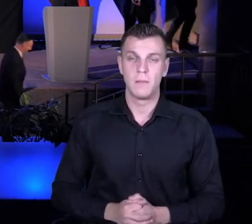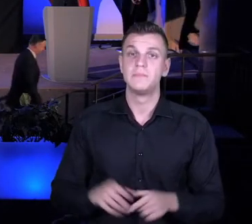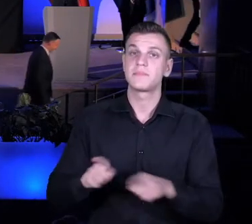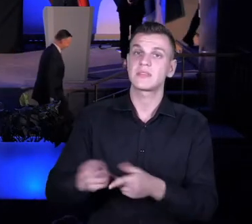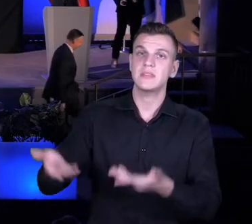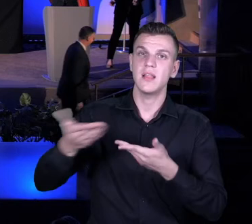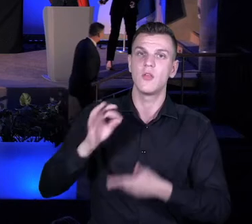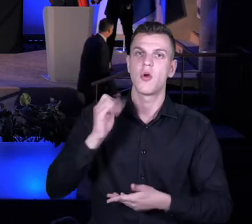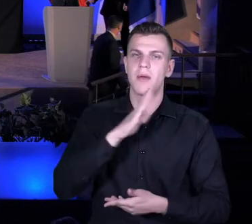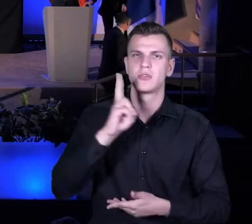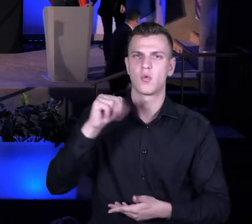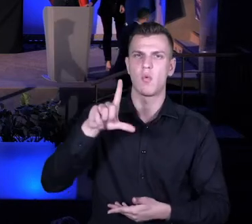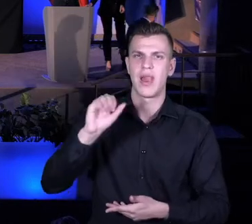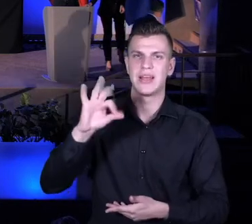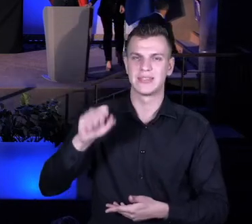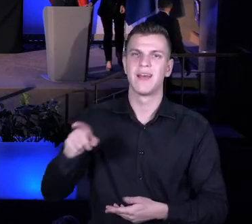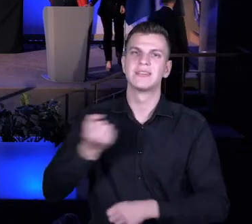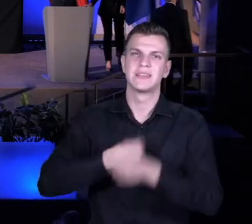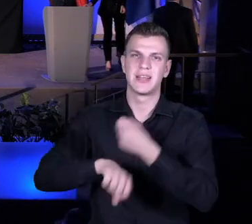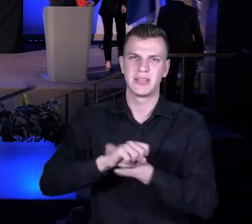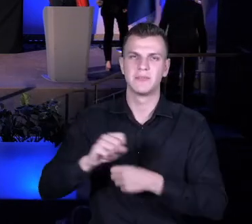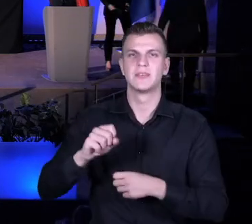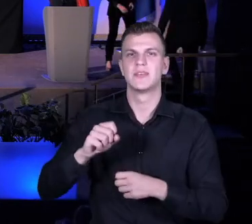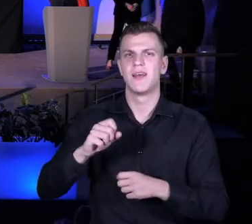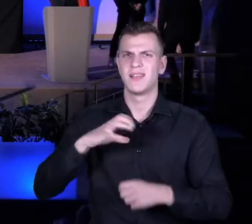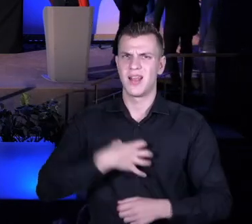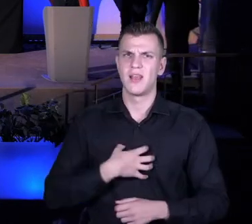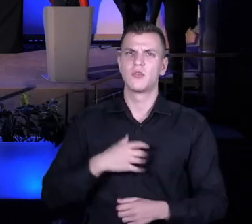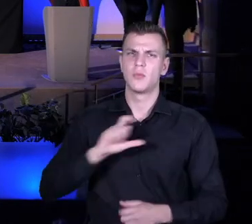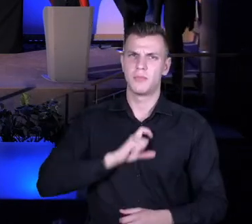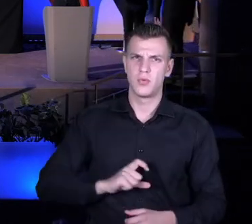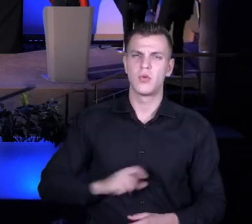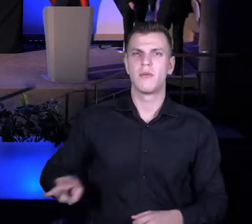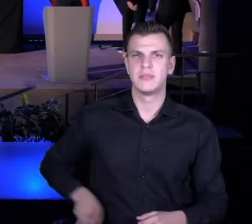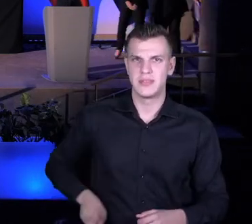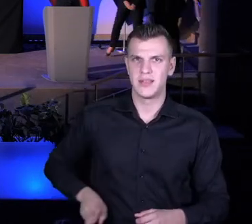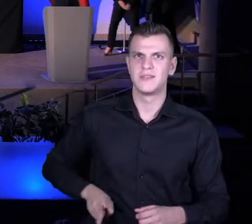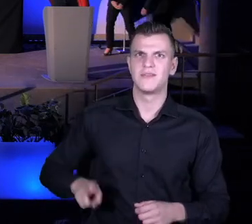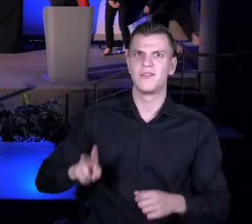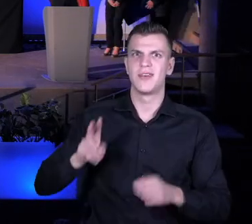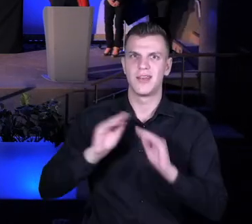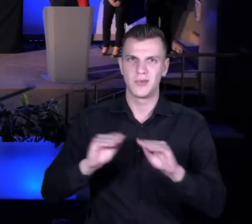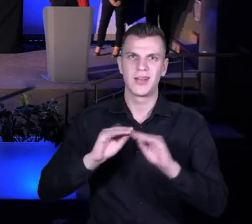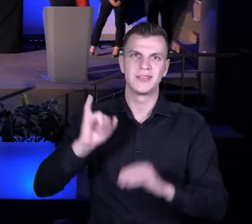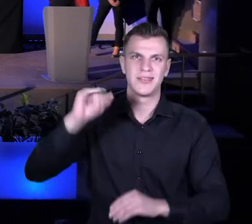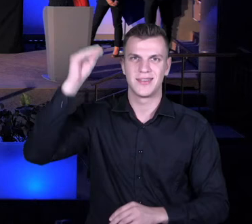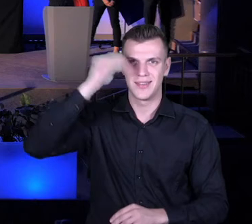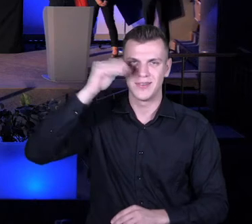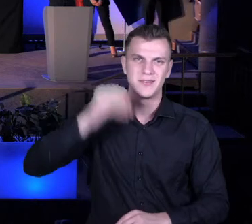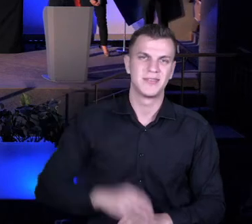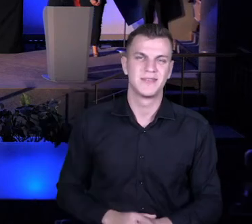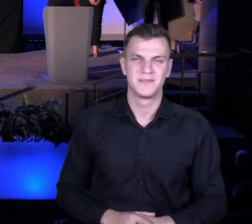Zapraszam pana Tomasza Kulasa, zastępcę dyrektora Centrum Transformacji Cyfrowej Ministerstwa Edukacji i Nauki. Zapraszam również.